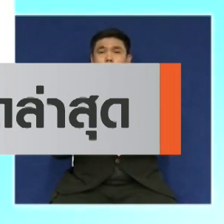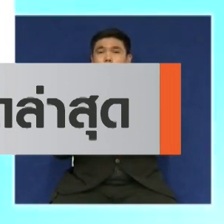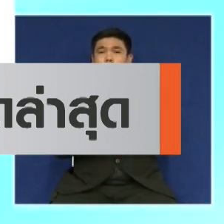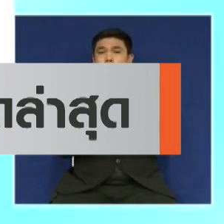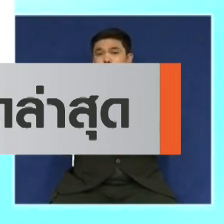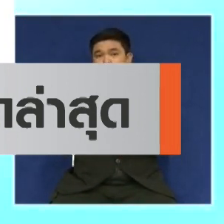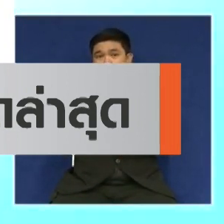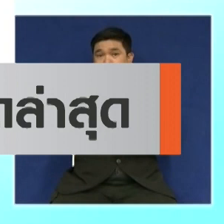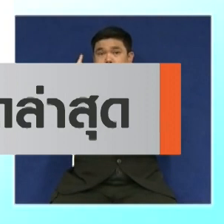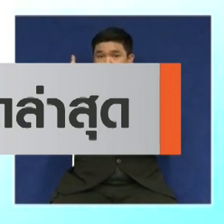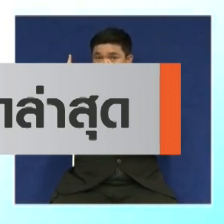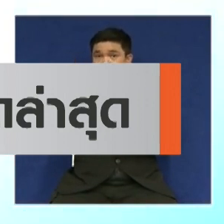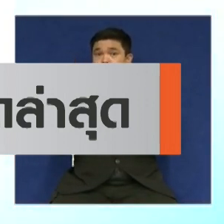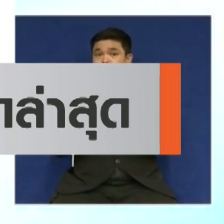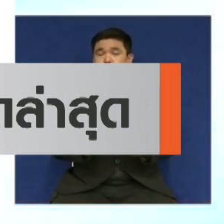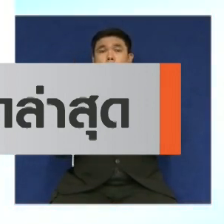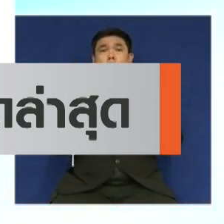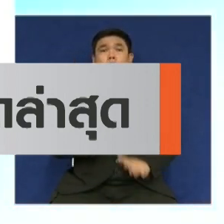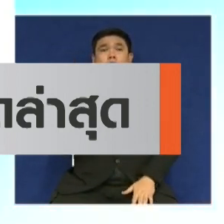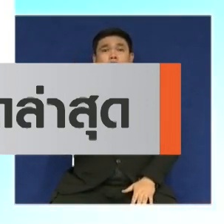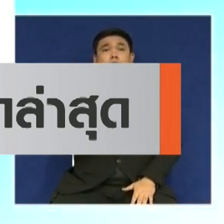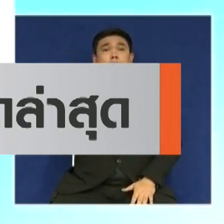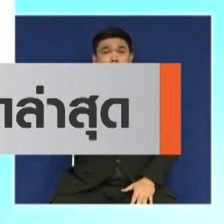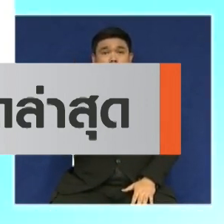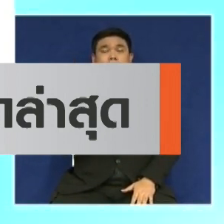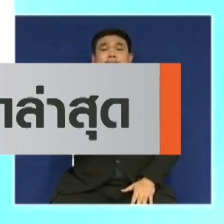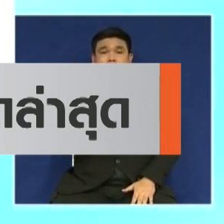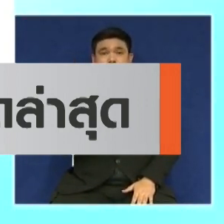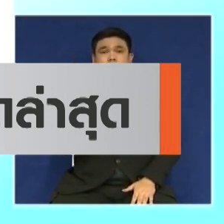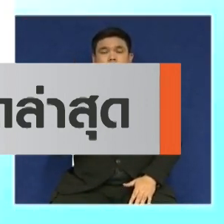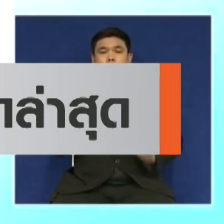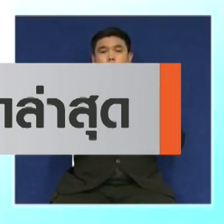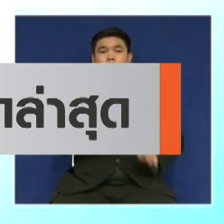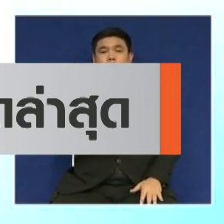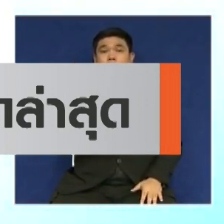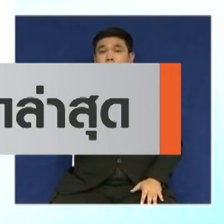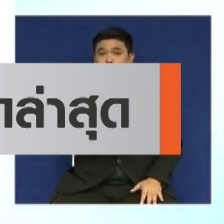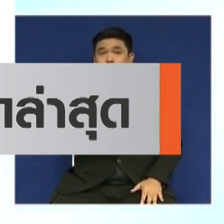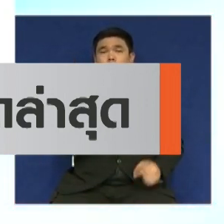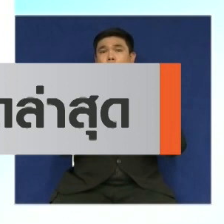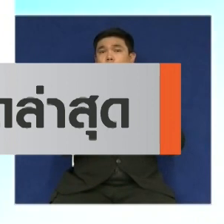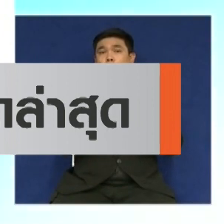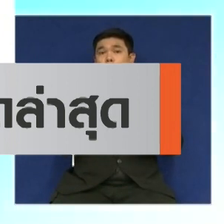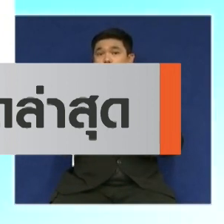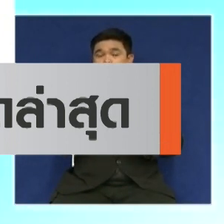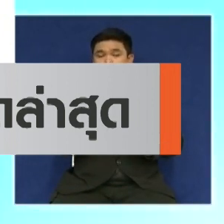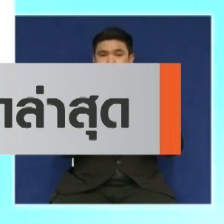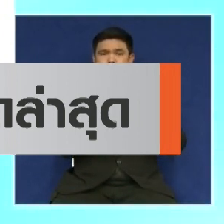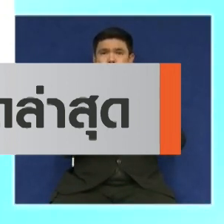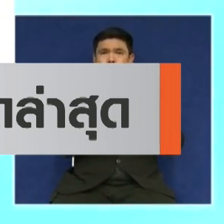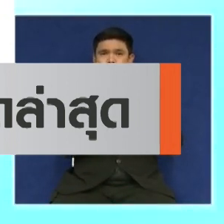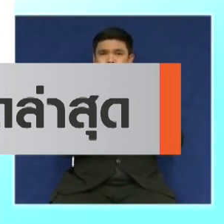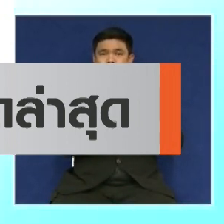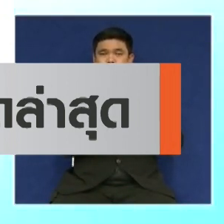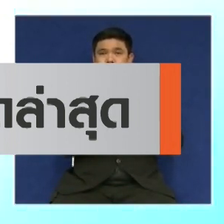ทยวันนี้46รายโดยที่39รายนะครับก็เป็นกลุ่มที่เกี่ยวข้